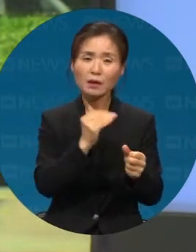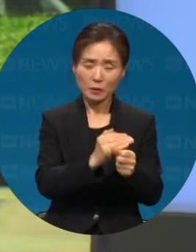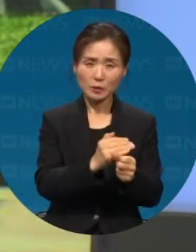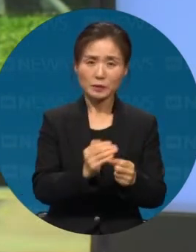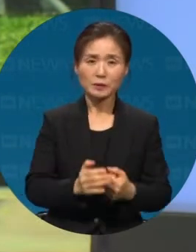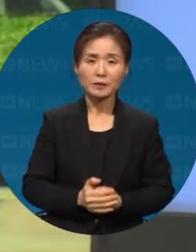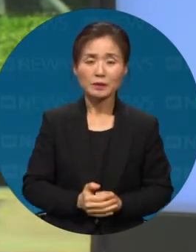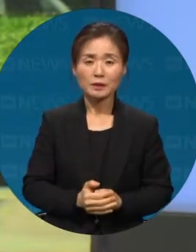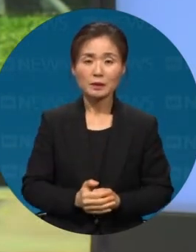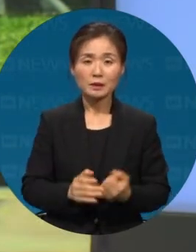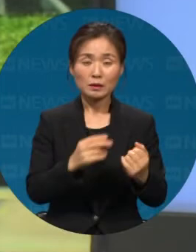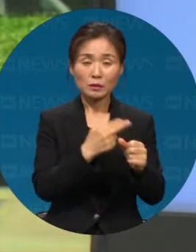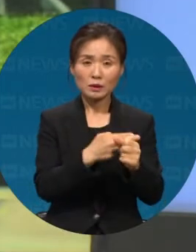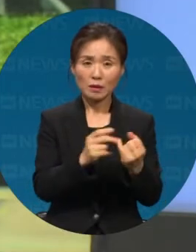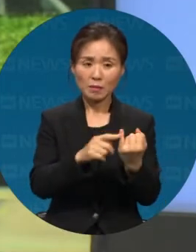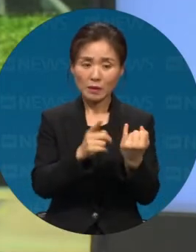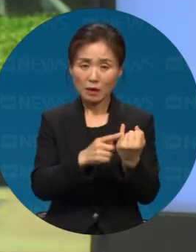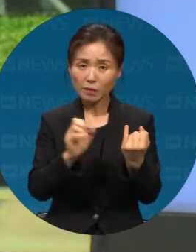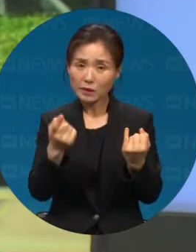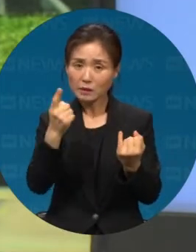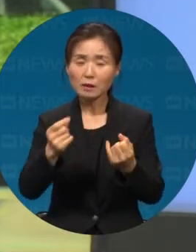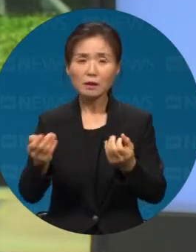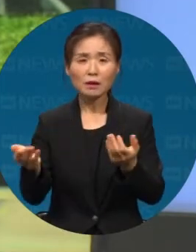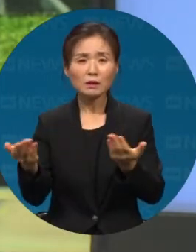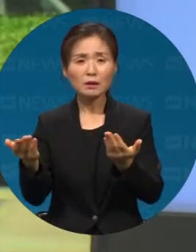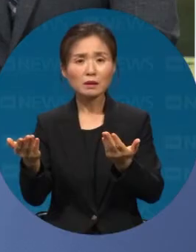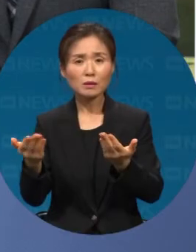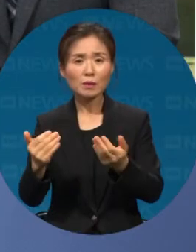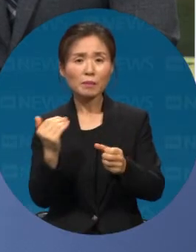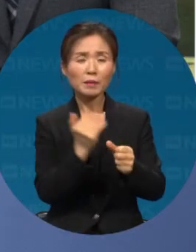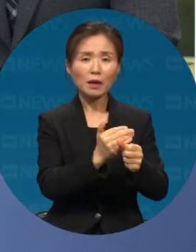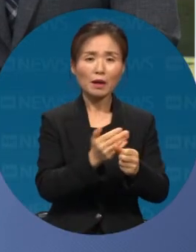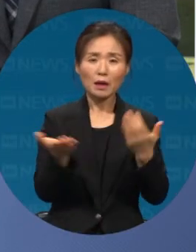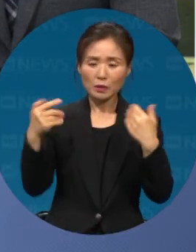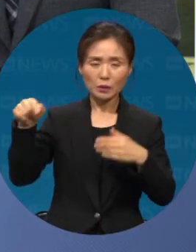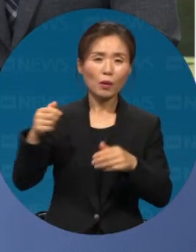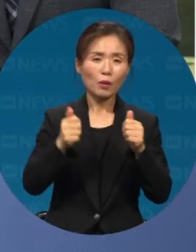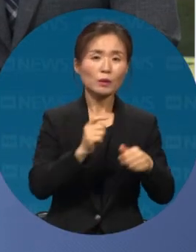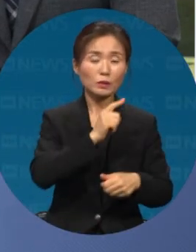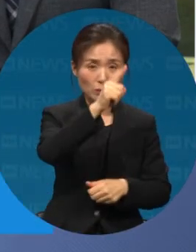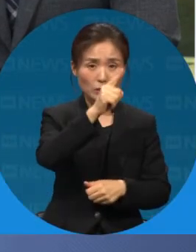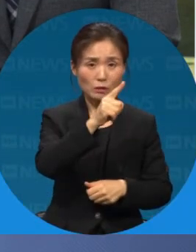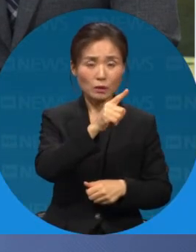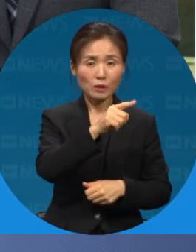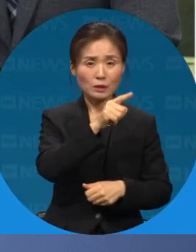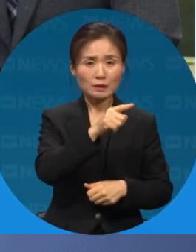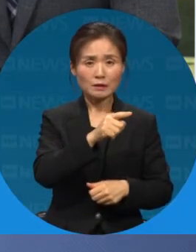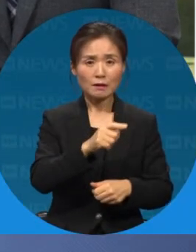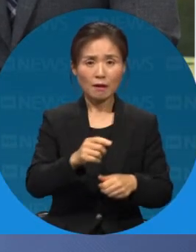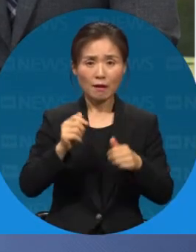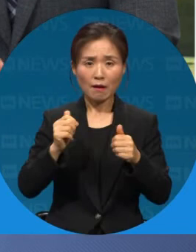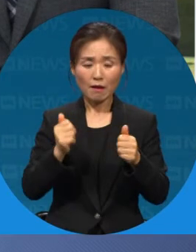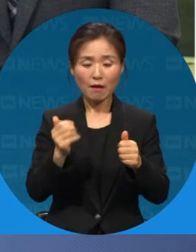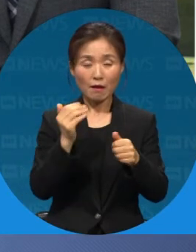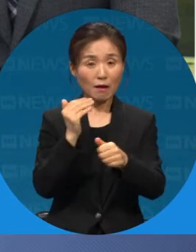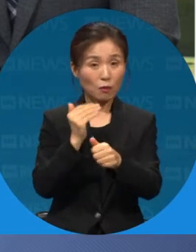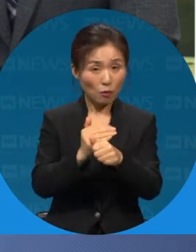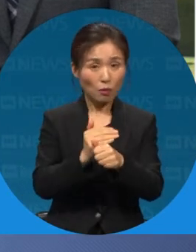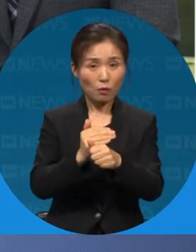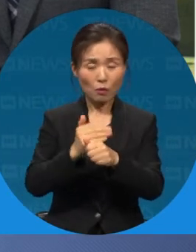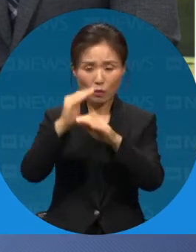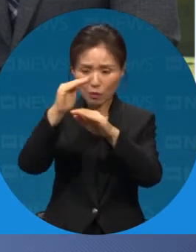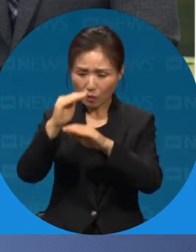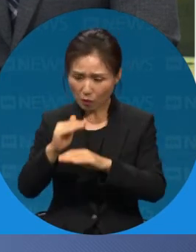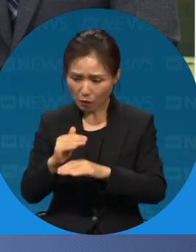어이 교사는 임신을 이유로 직장에서 자였다 며 학교를 고소했고 항소법원은 해고 증거를 파악하기 위한 학교의